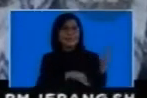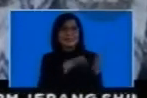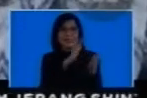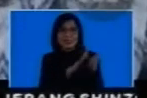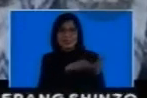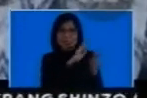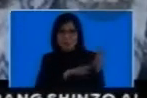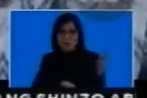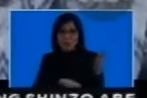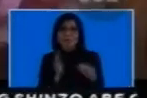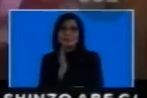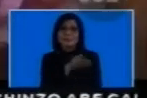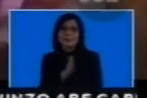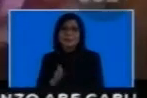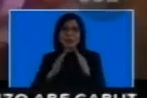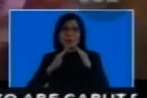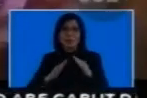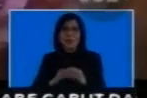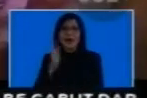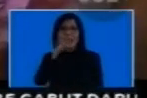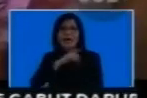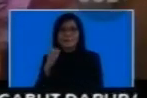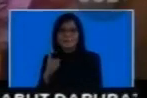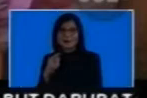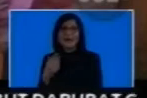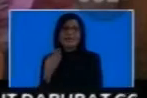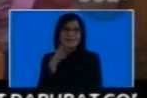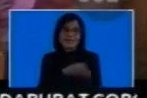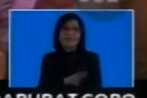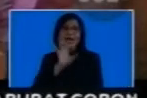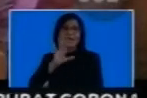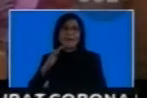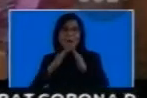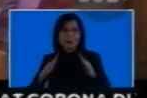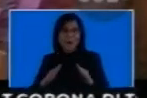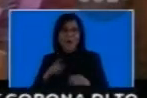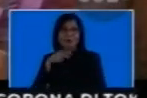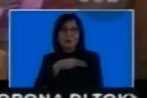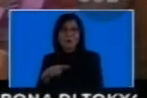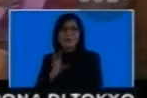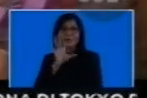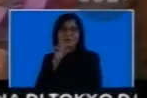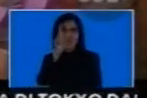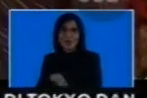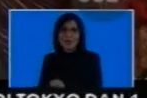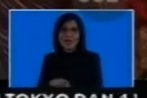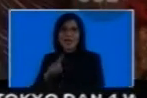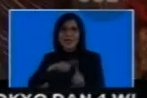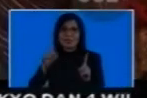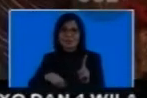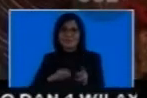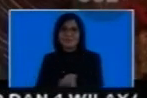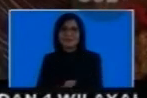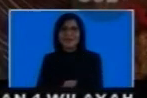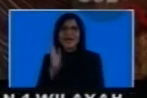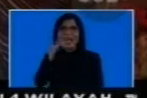kunjung anak-anak dari rumah ke rumah. Misalnya hari pertama saya kunjung minimal 5 rumah, berarti 5 anak yang diberi tugas.